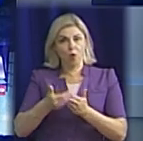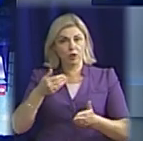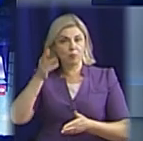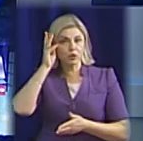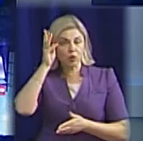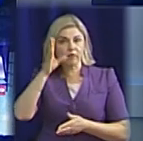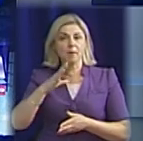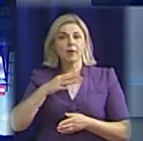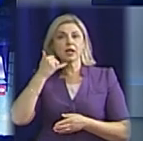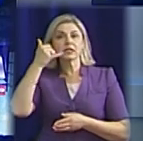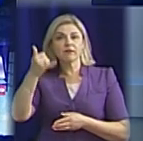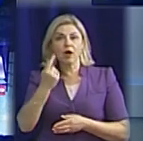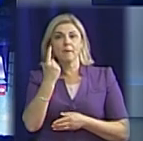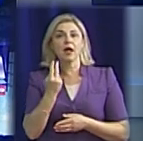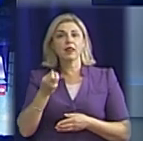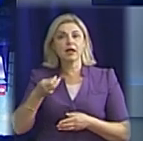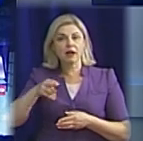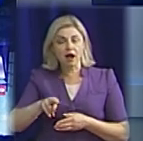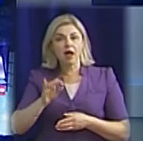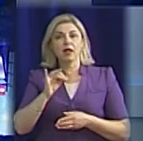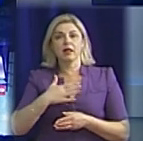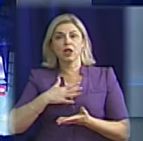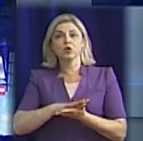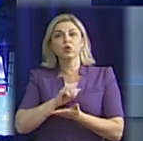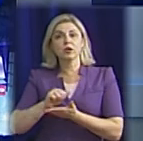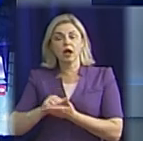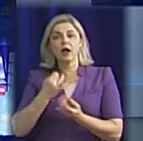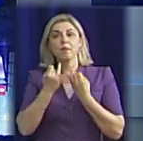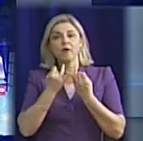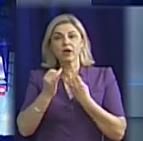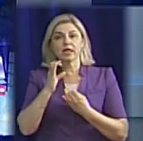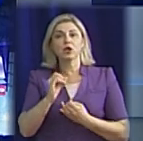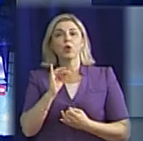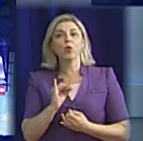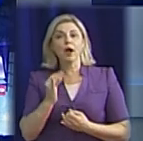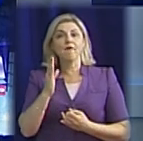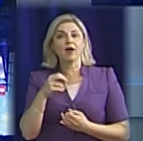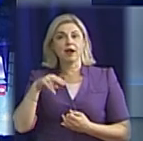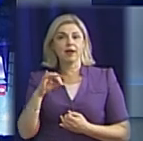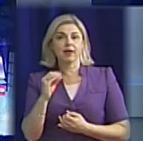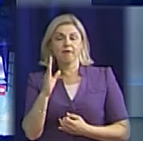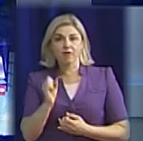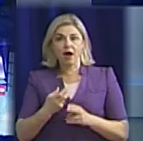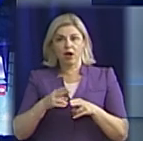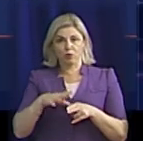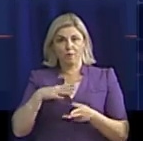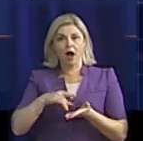вийшли на зв'язок 1 липня. Наші кореспонденти поспілкувалися з Юлією Валієвою, яка була в аеропорту Батумі.